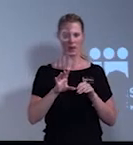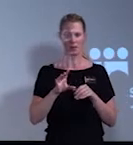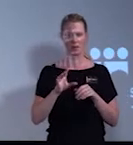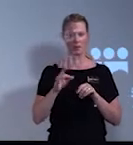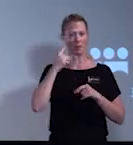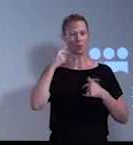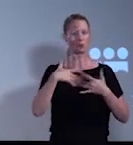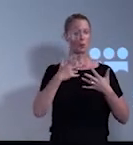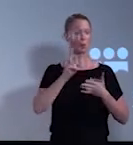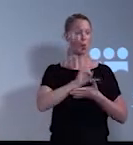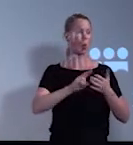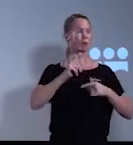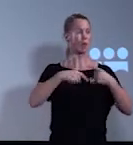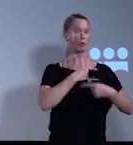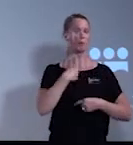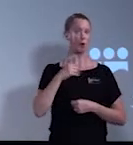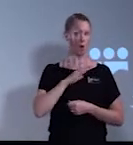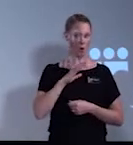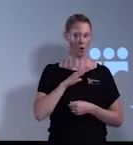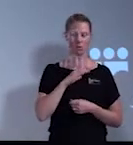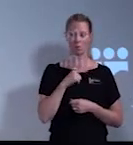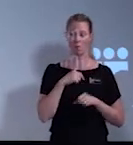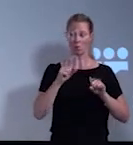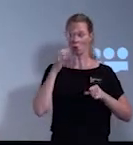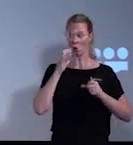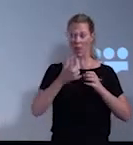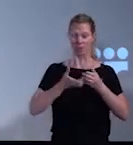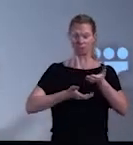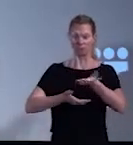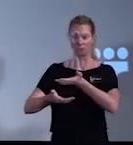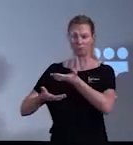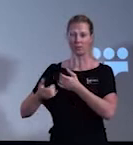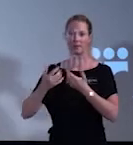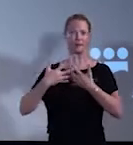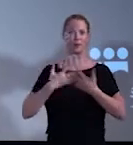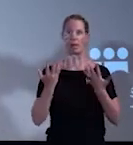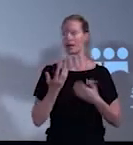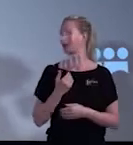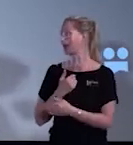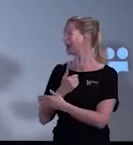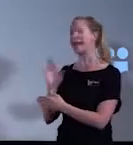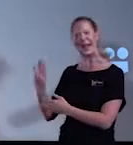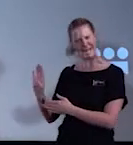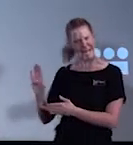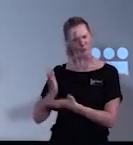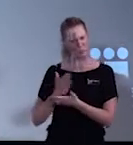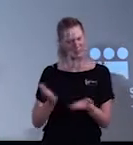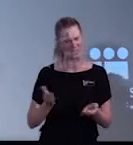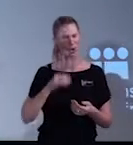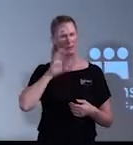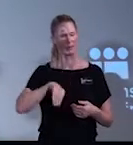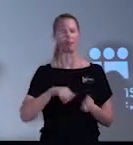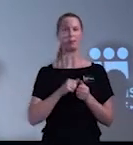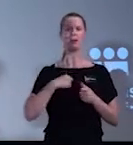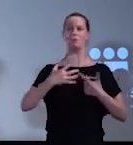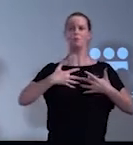och konstarv som vi har. Ja. Och de måste kunna samsas. Men det går inte med hur lite pengar som helst. Nej, absolut inte. Nej, det har du rätt i. Nej.